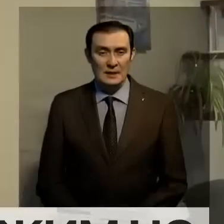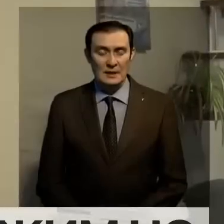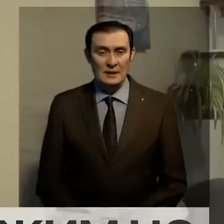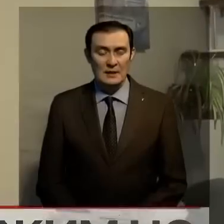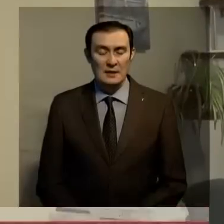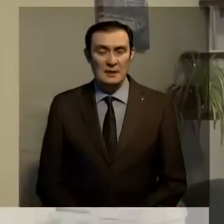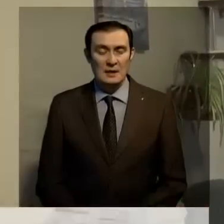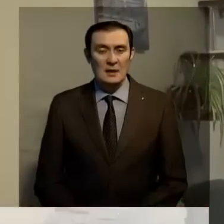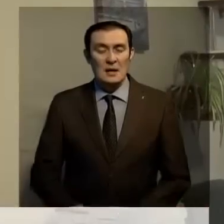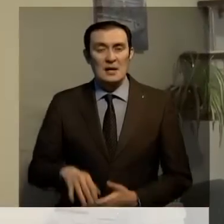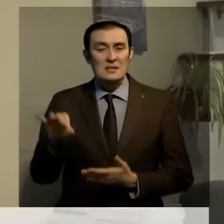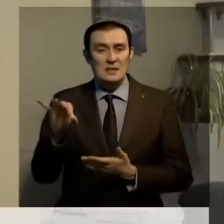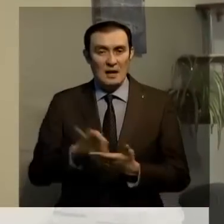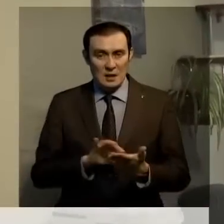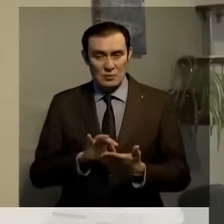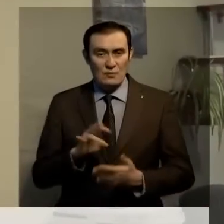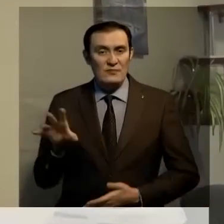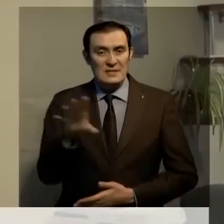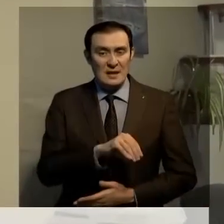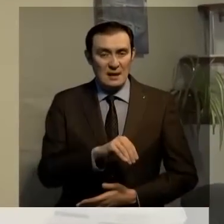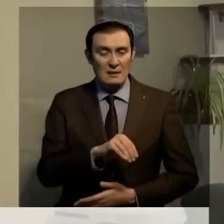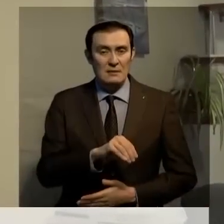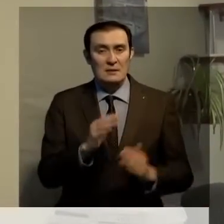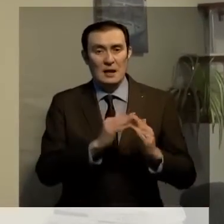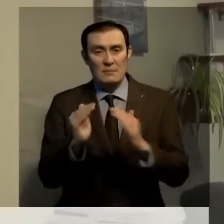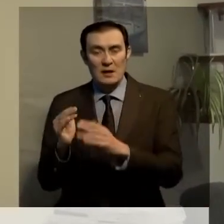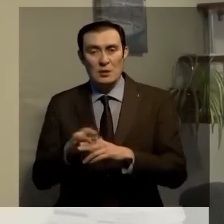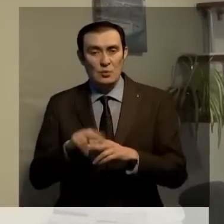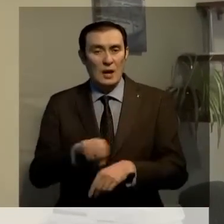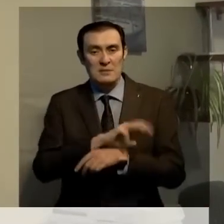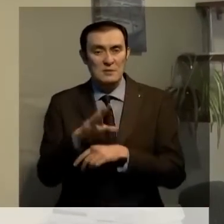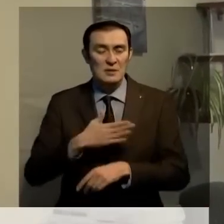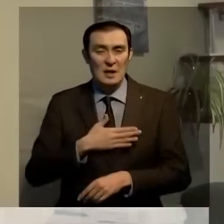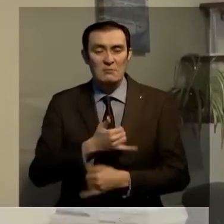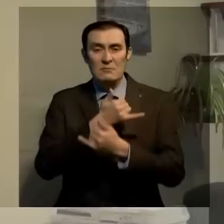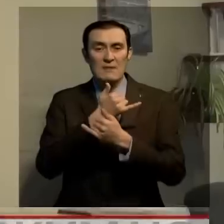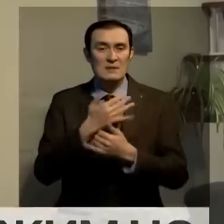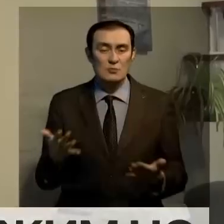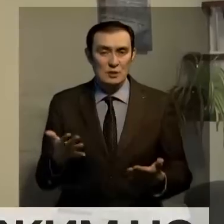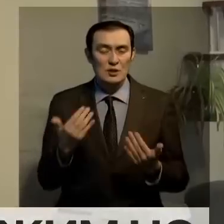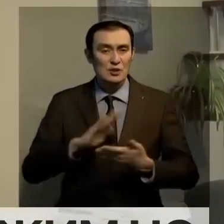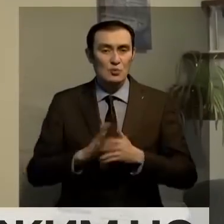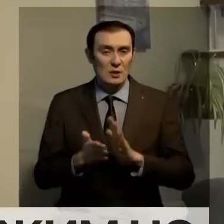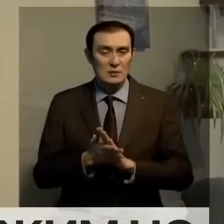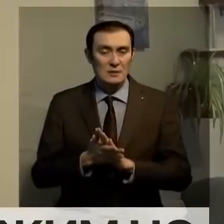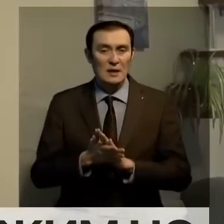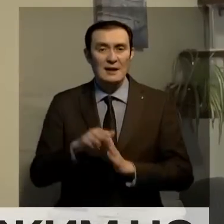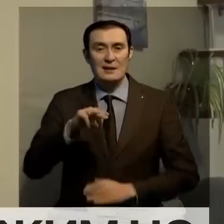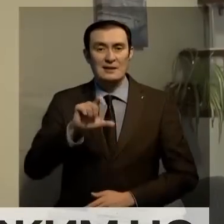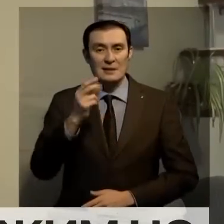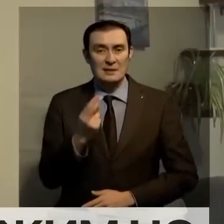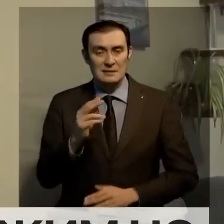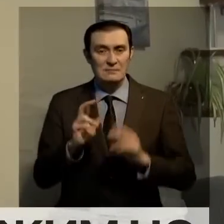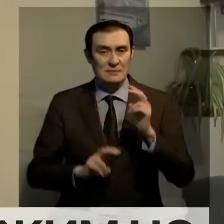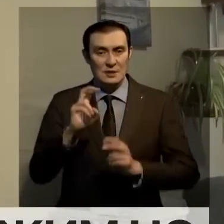Выставиться одновременно на все адреса, которые необходимы, нам не позволяет ситуация на ТЭЦ. На ТЭЦ